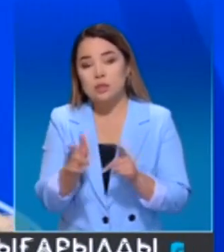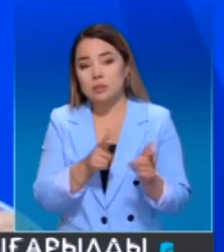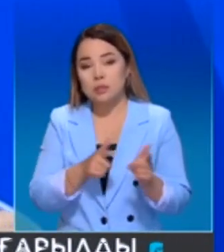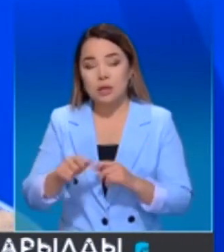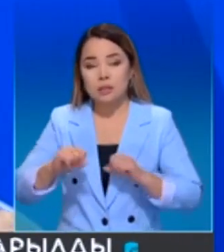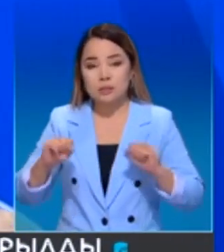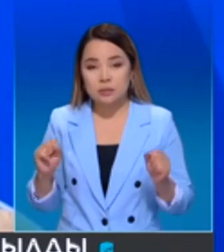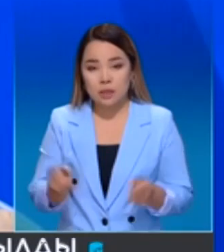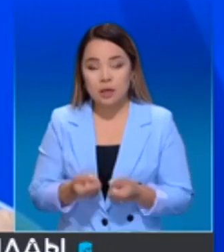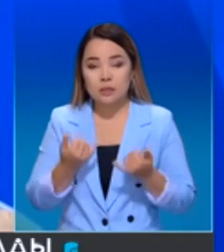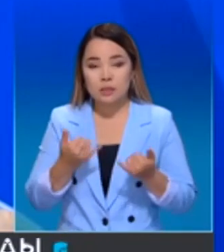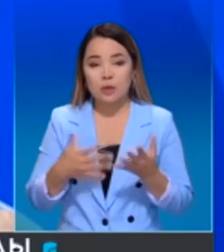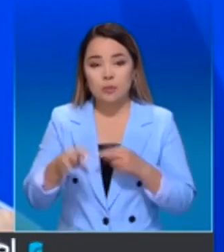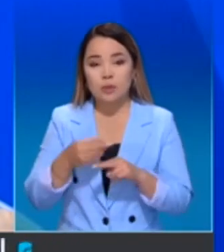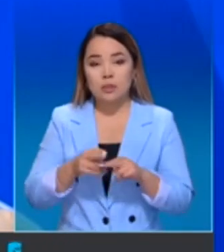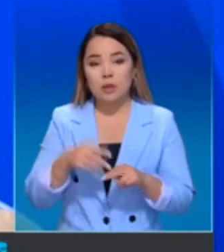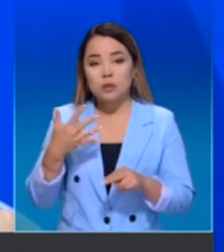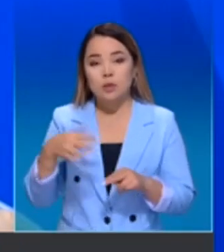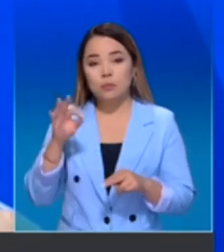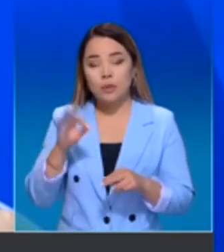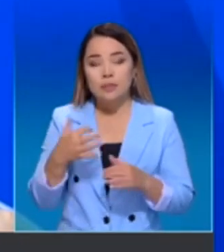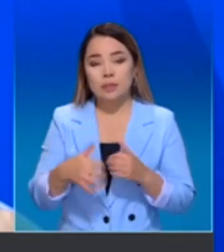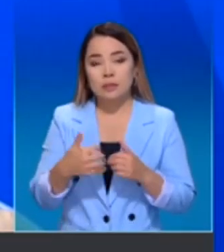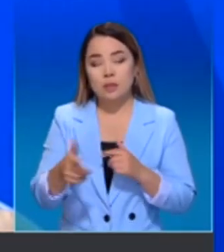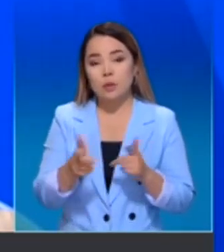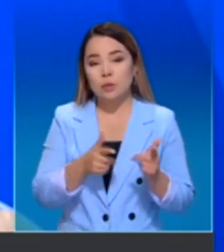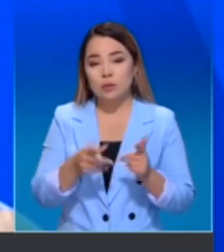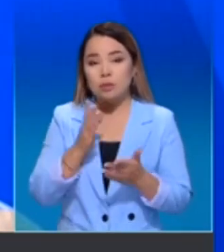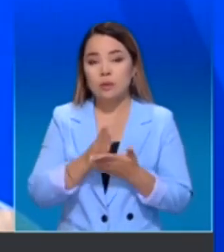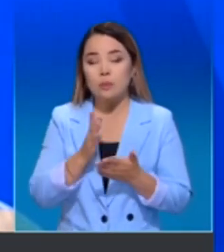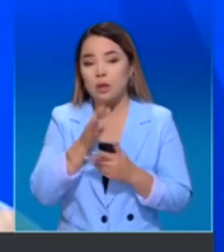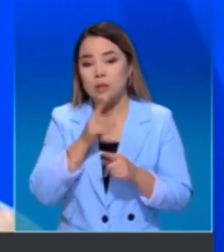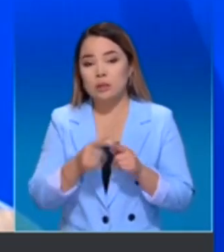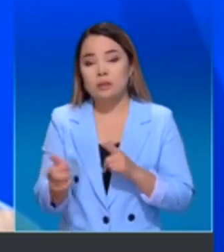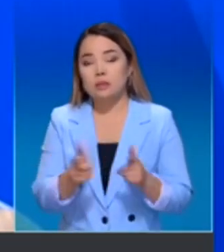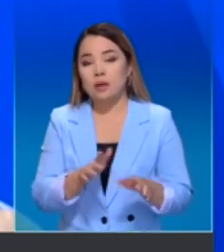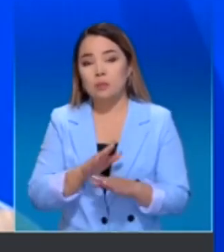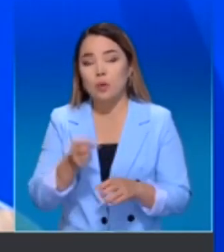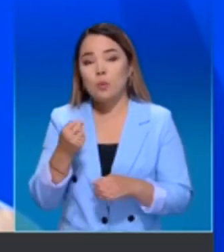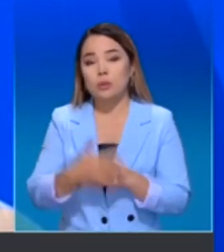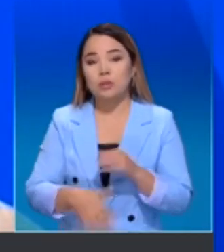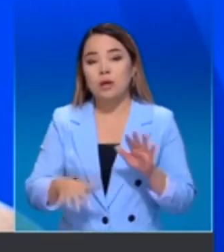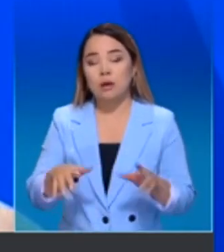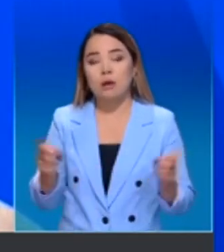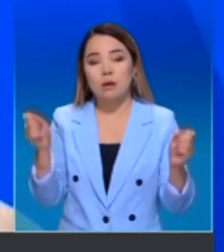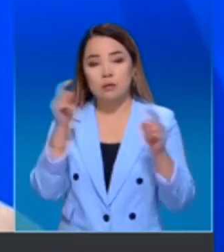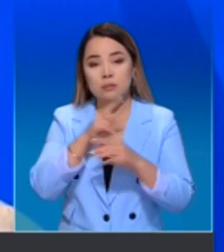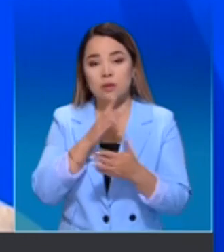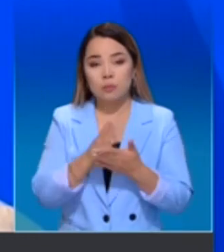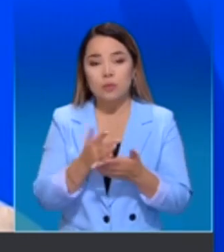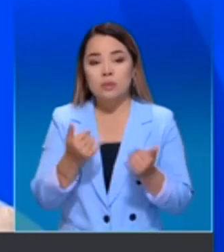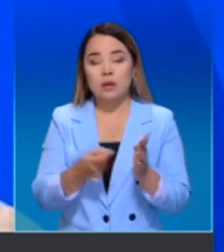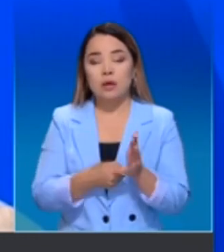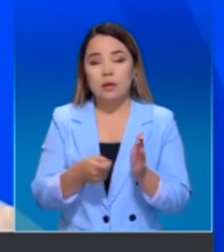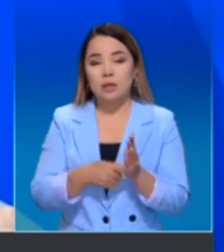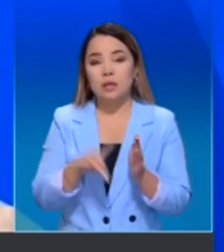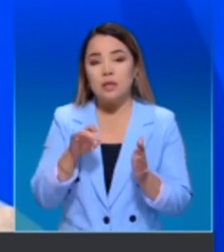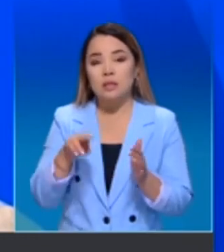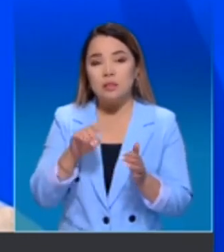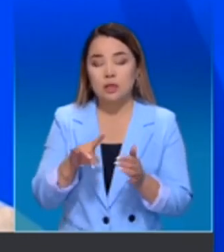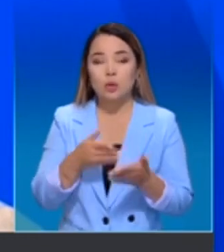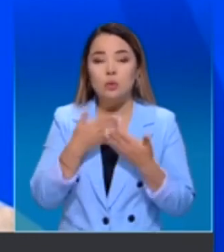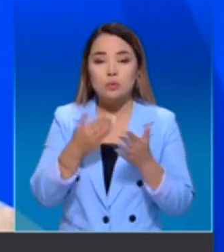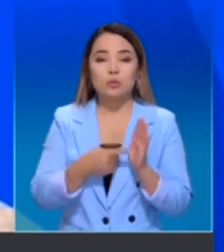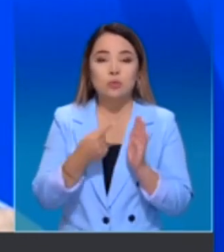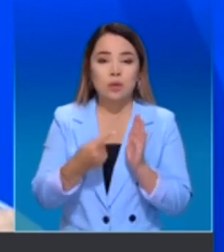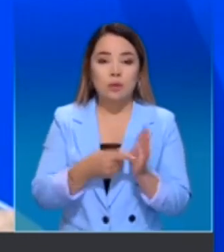сөз. 50%-дықтардың дайындығы орташа. Және жылыту маусымына дайын емес орталықтарды анықтадық. Әсіресе Қарағанды мен Риддерге сұрақ